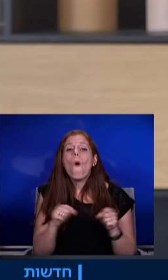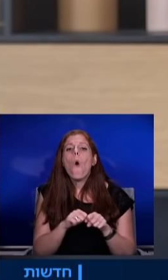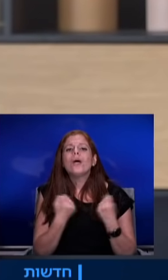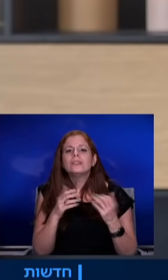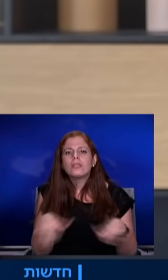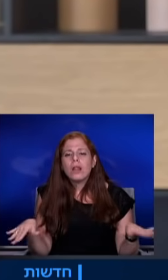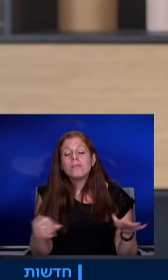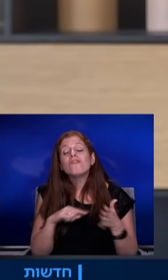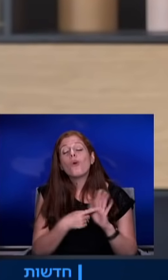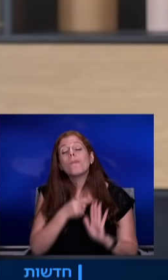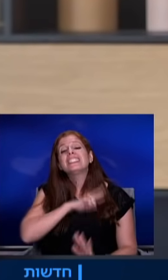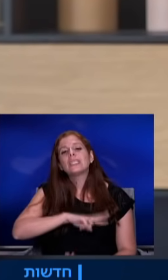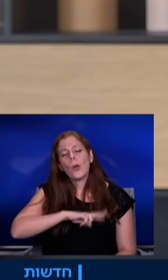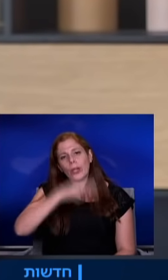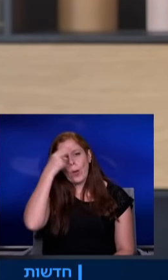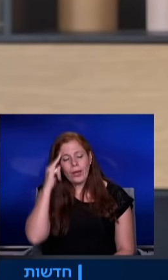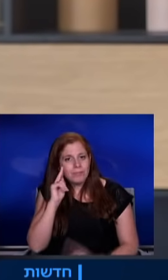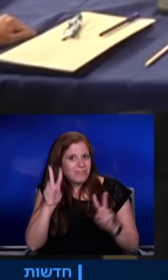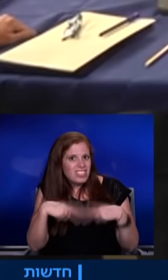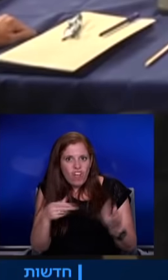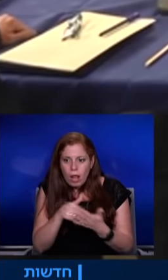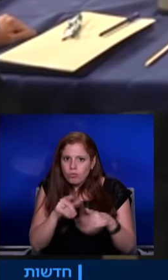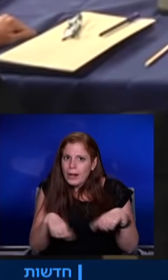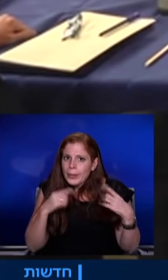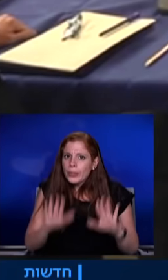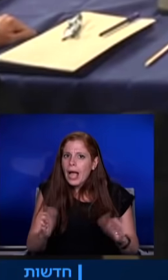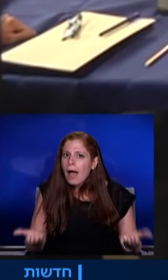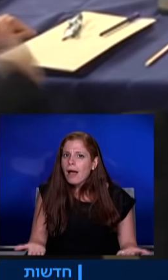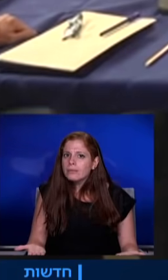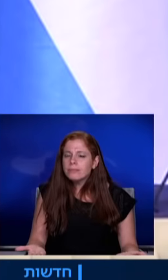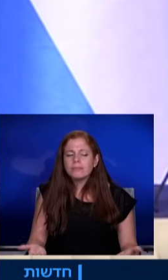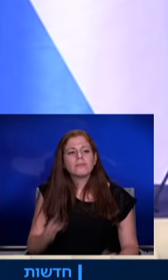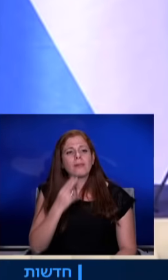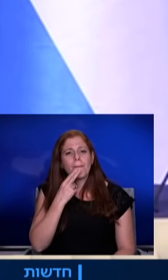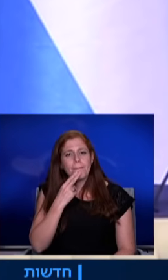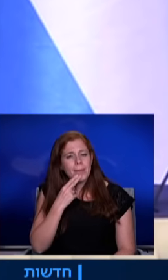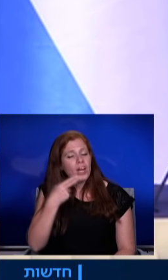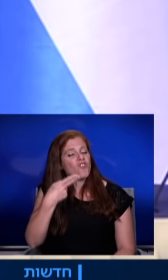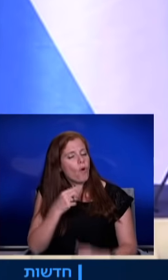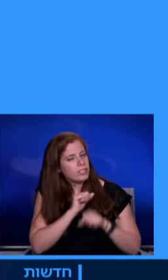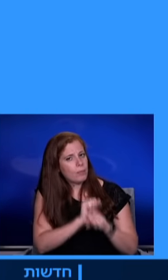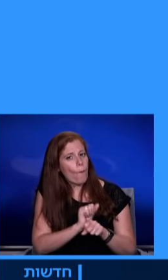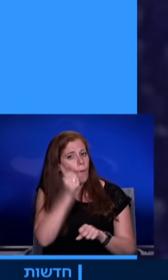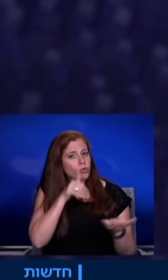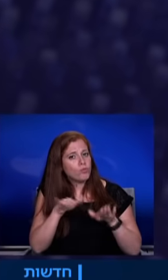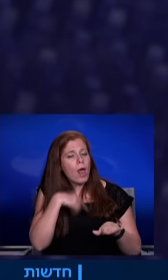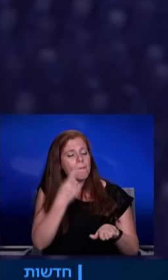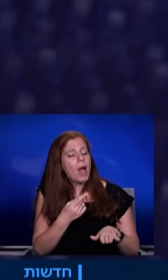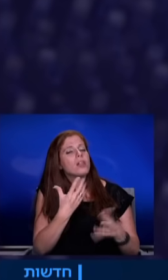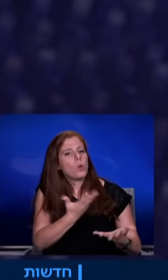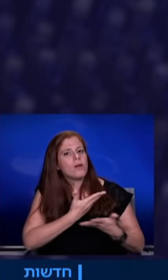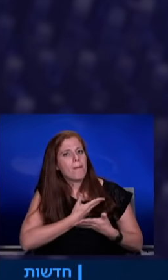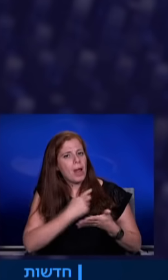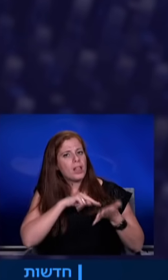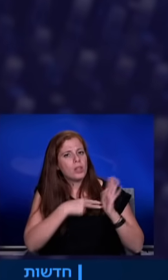וגורמת צרות להורים. בלתי אפשרי להמשיך ולחיות ככה. בנט והורוביץ תמכו. ראש הממשלה אמר כי נאמץ את המודל. יש